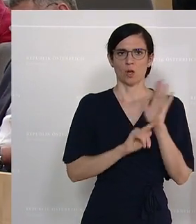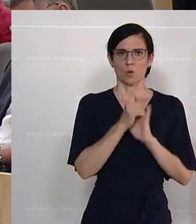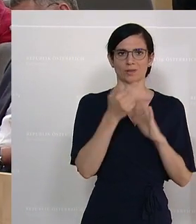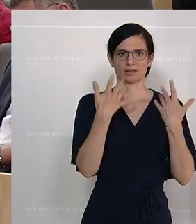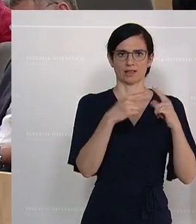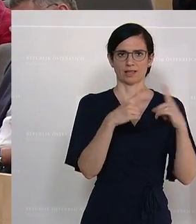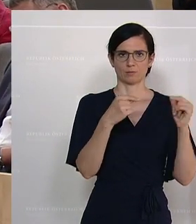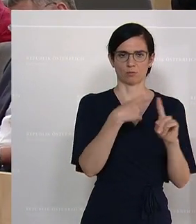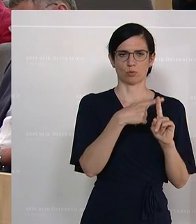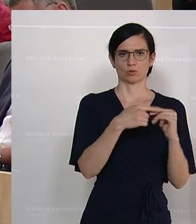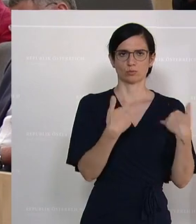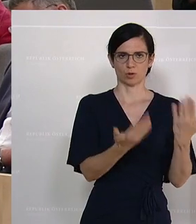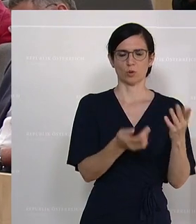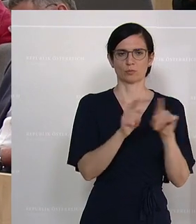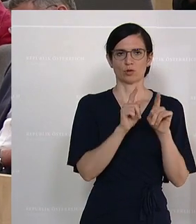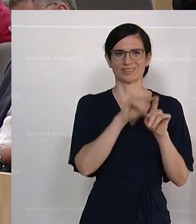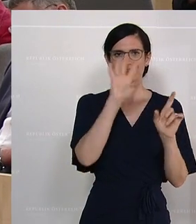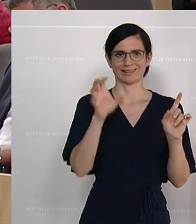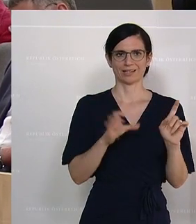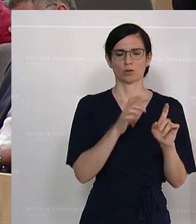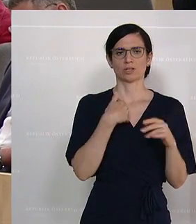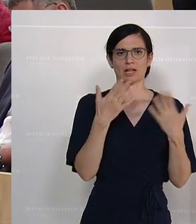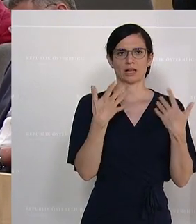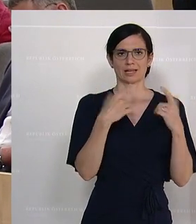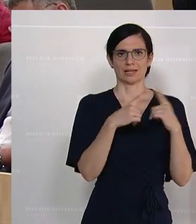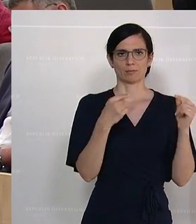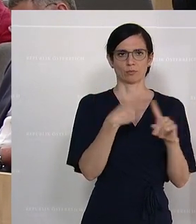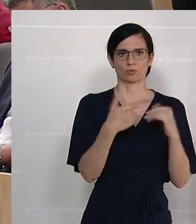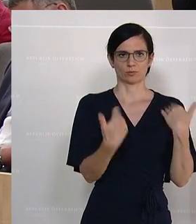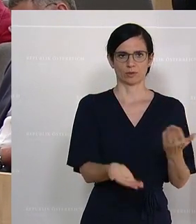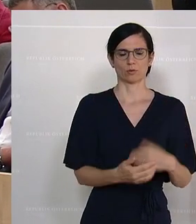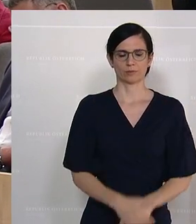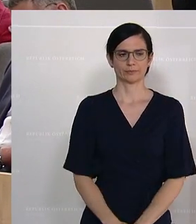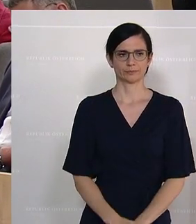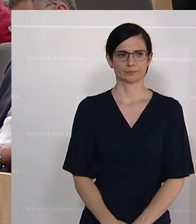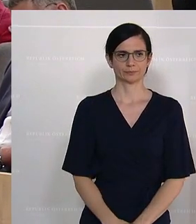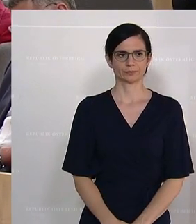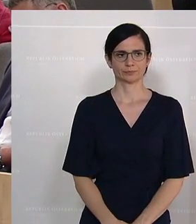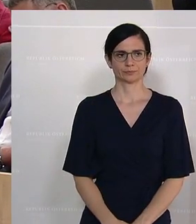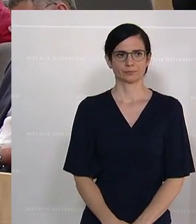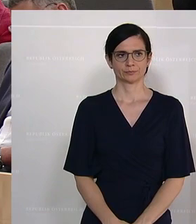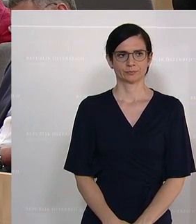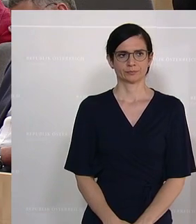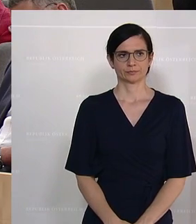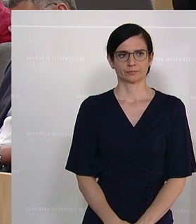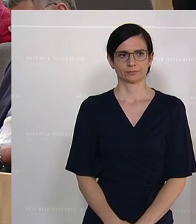und in folge in den nächsten jahren auch den regionalen klima bonus erhalten wir nutzen